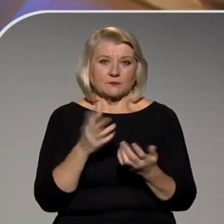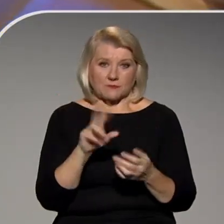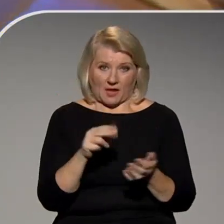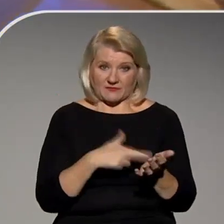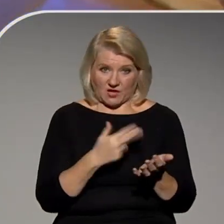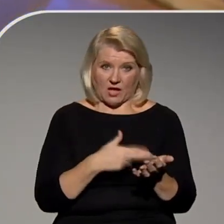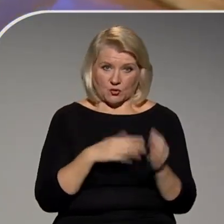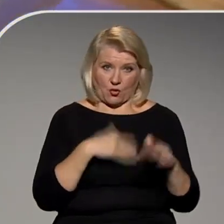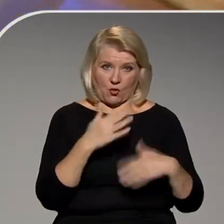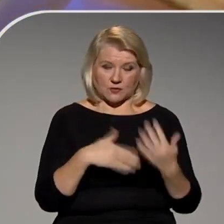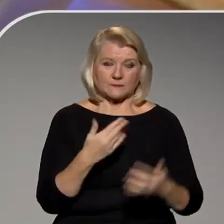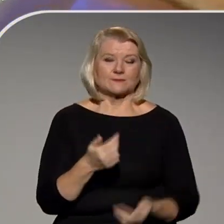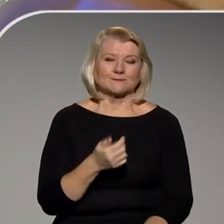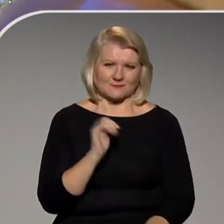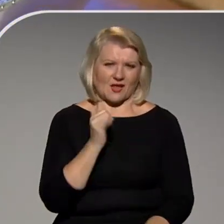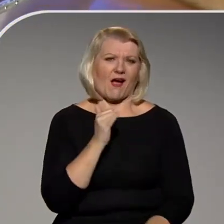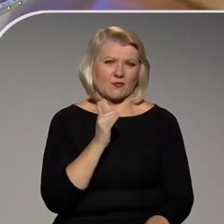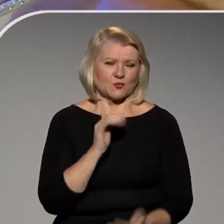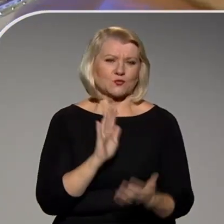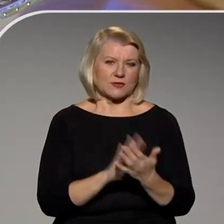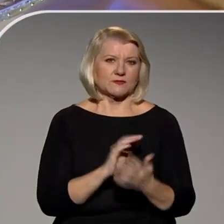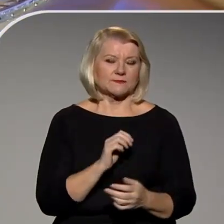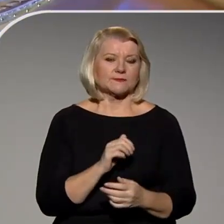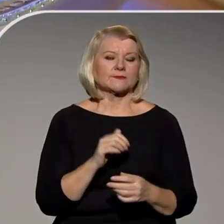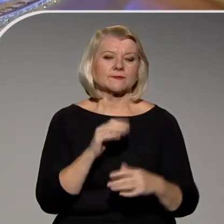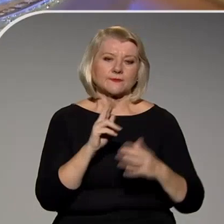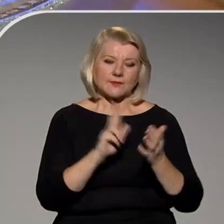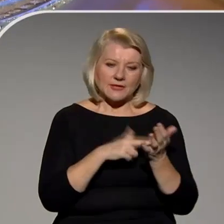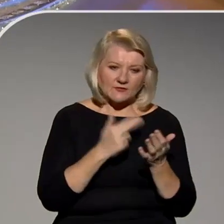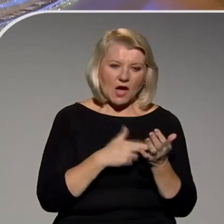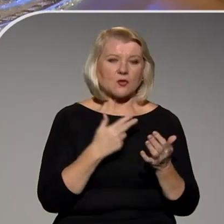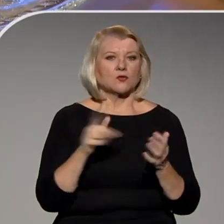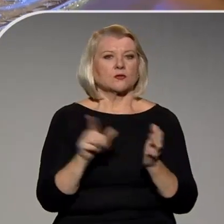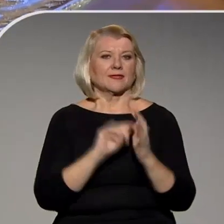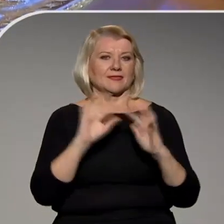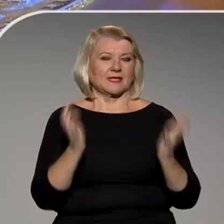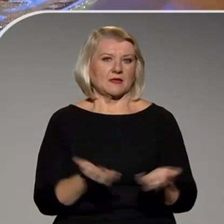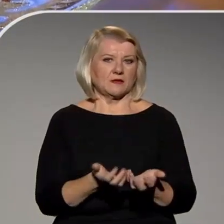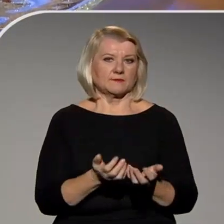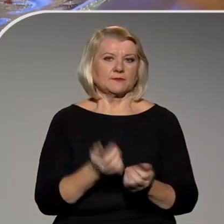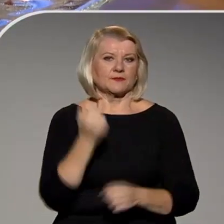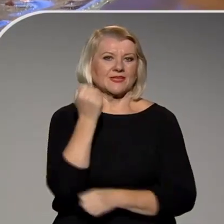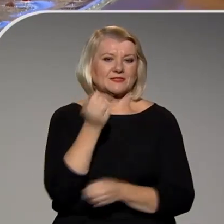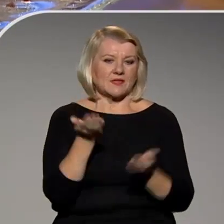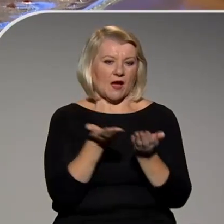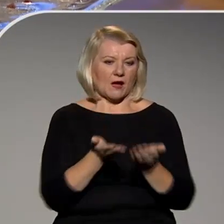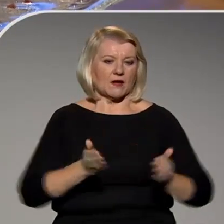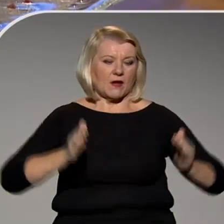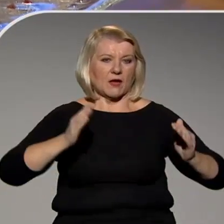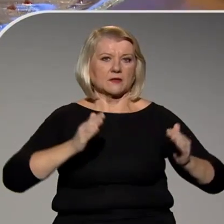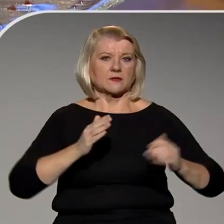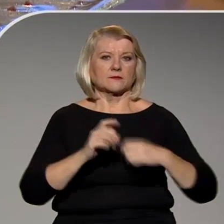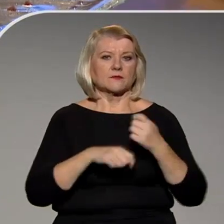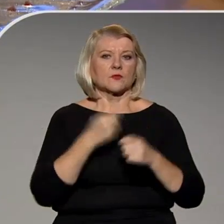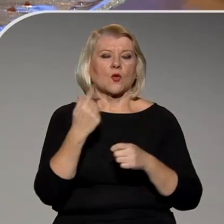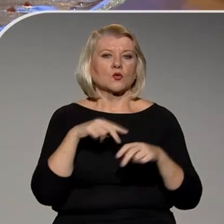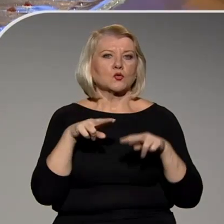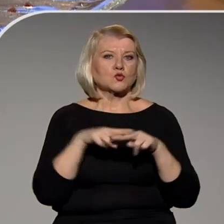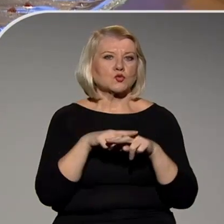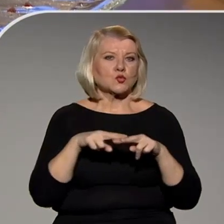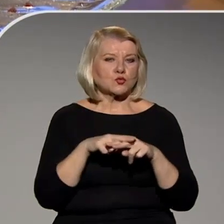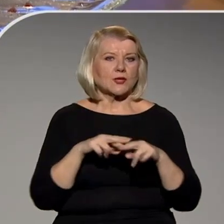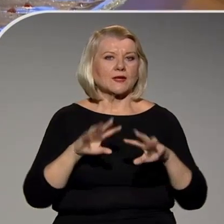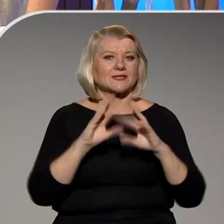tvaroh. Ano, je v něm stále tvaroh a je v něm dýně. Ten korpus, ten je dělaný ze sušenek, které